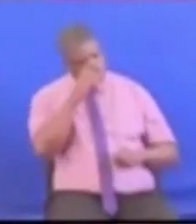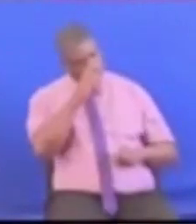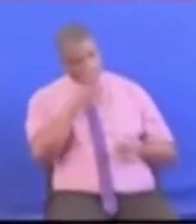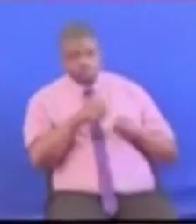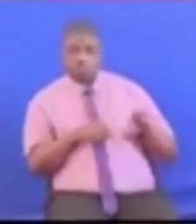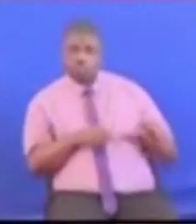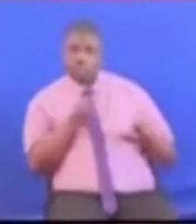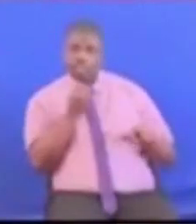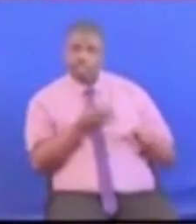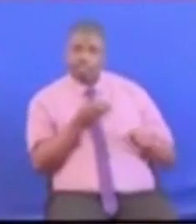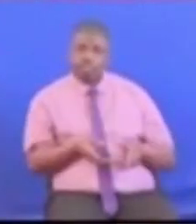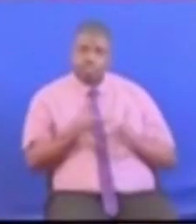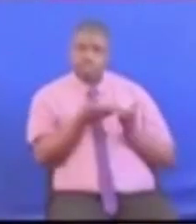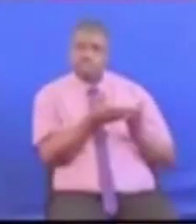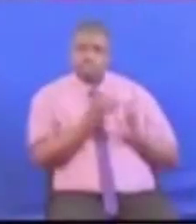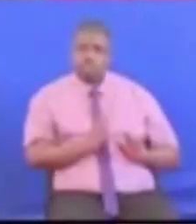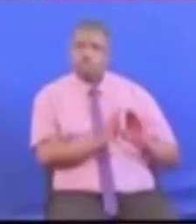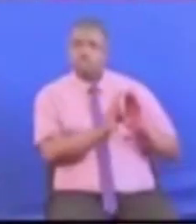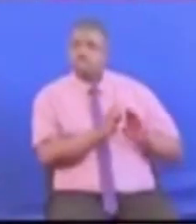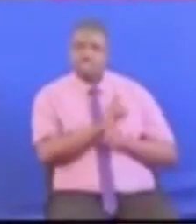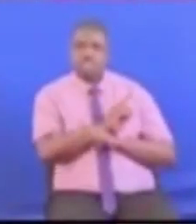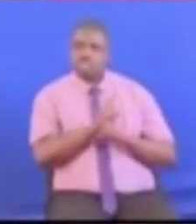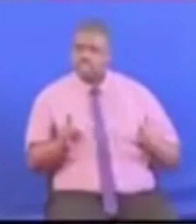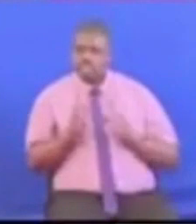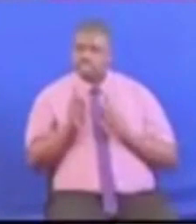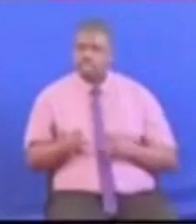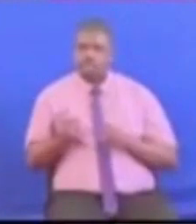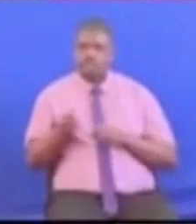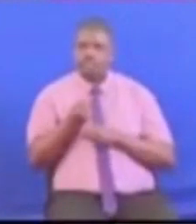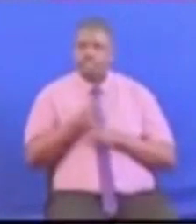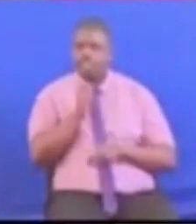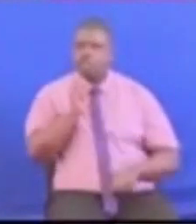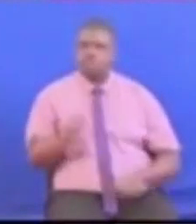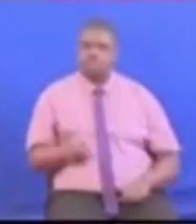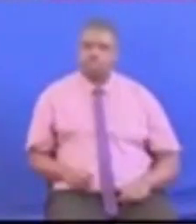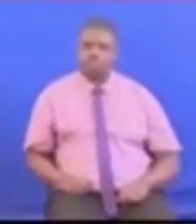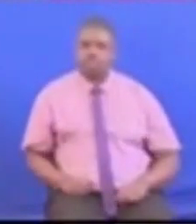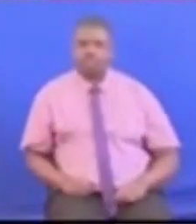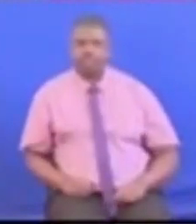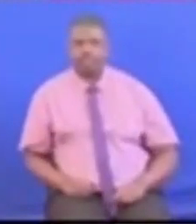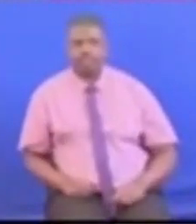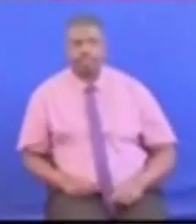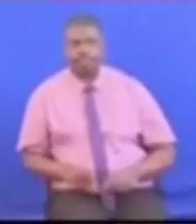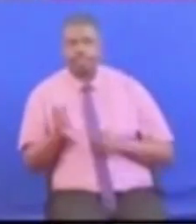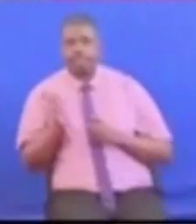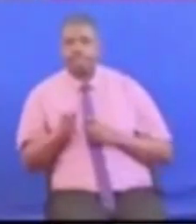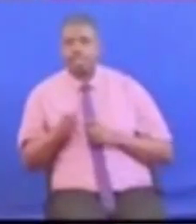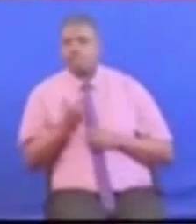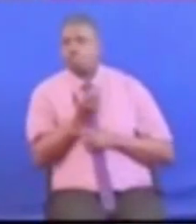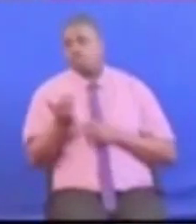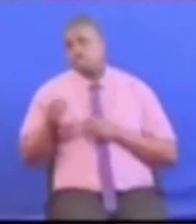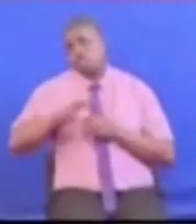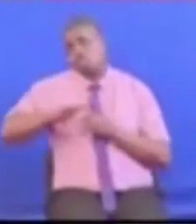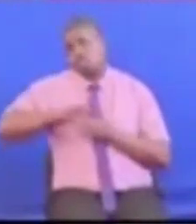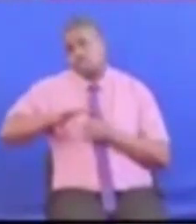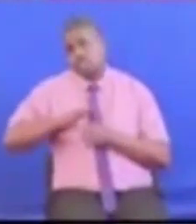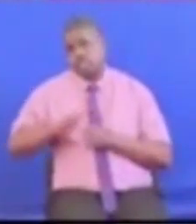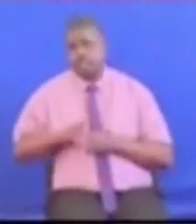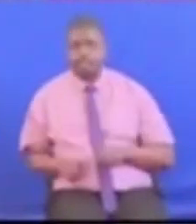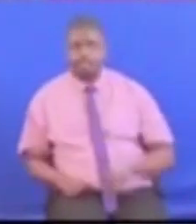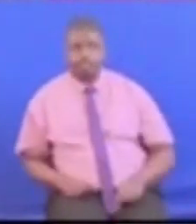na taarifa kuwasilishwa kwake, si kama alivyofanya spika. Maneno mengine aliyotumika ni kama